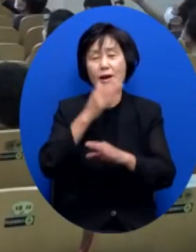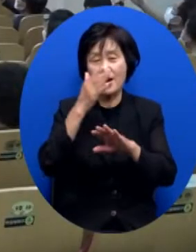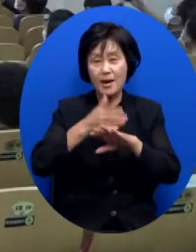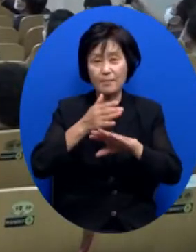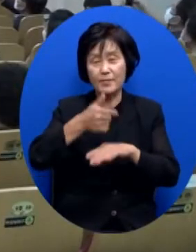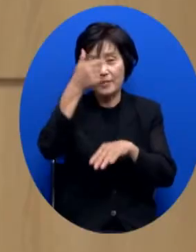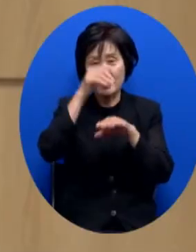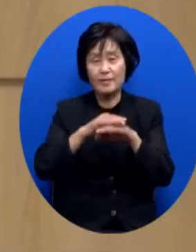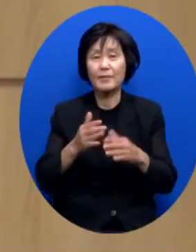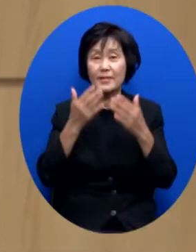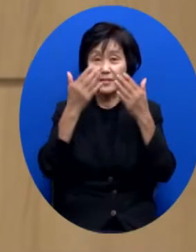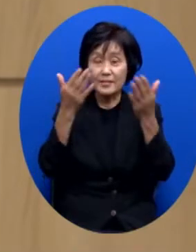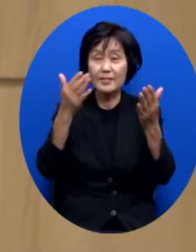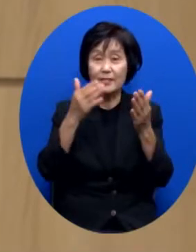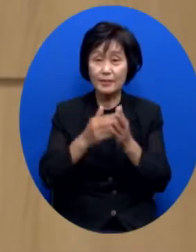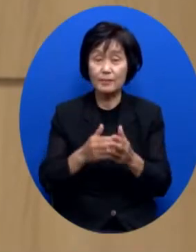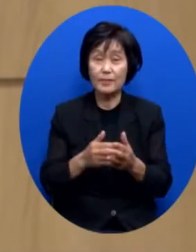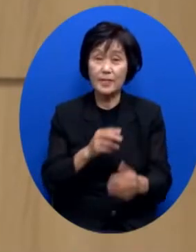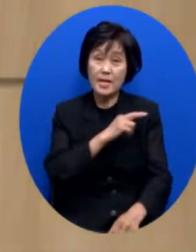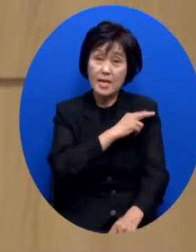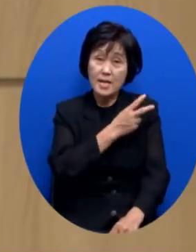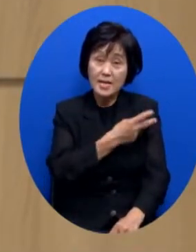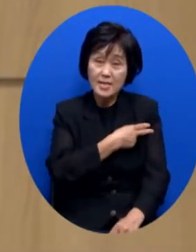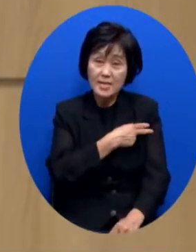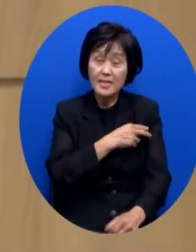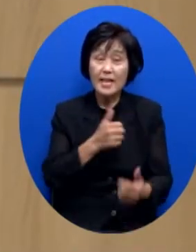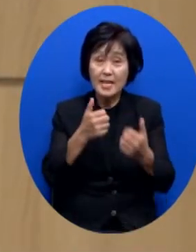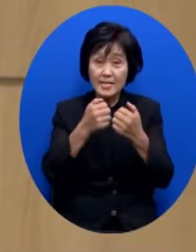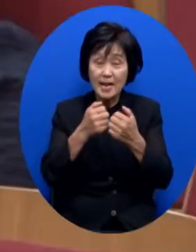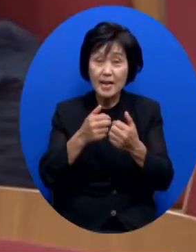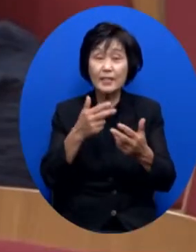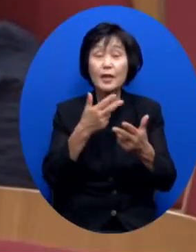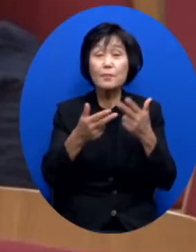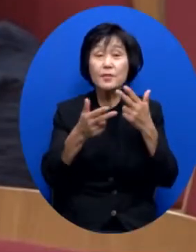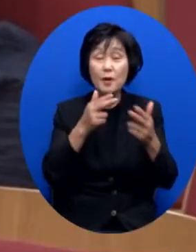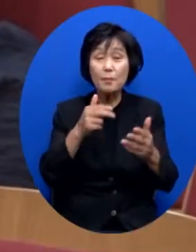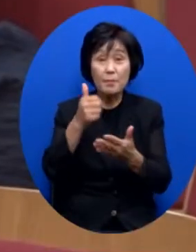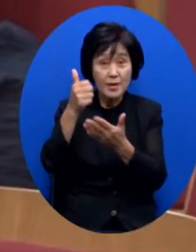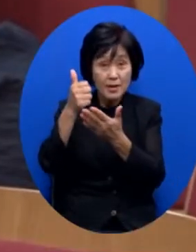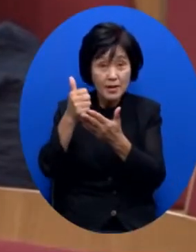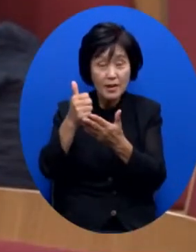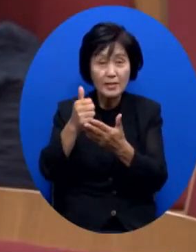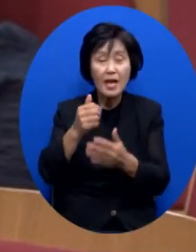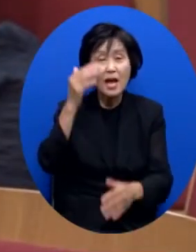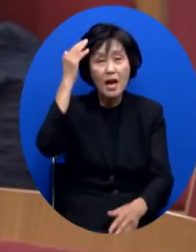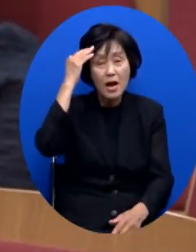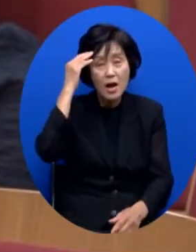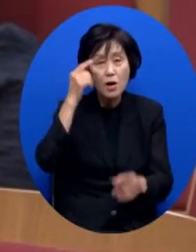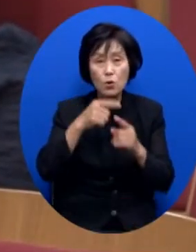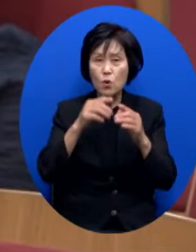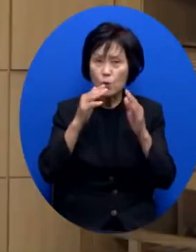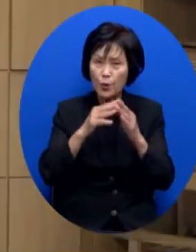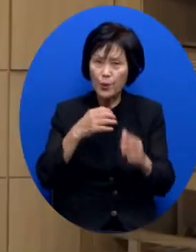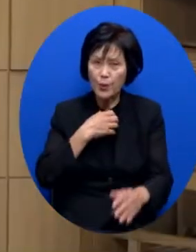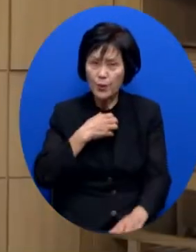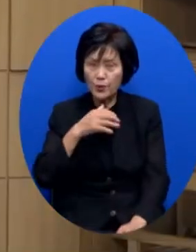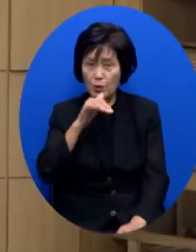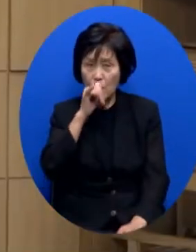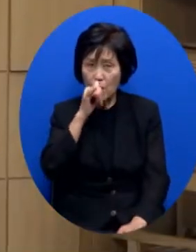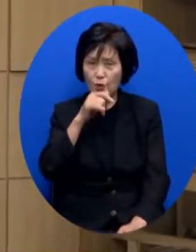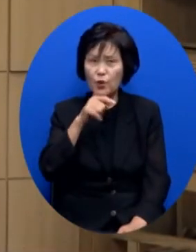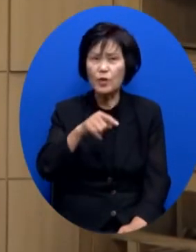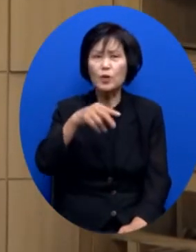저자인 한국 기독교 이단 상담소 협회 진용식 회장 n 한국교회에서 주목하고 있는 동방 공격에 빠진 신도들을 상담할때